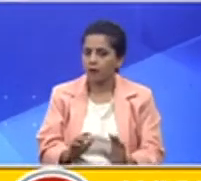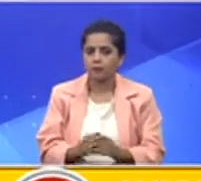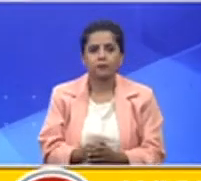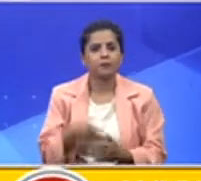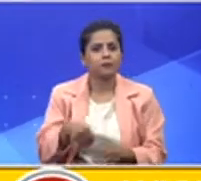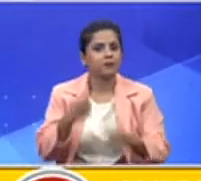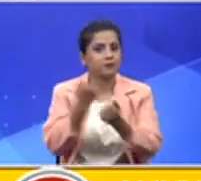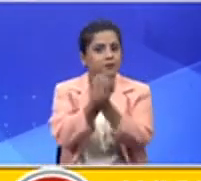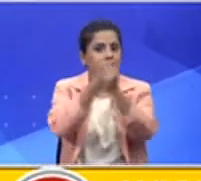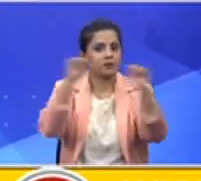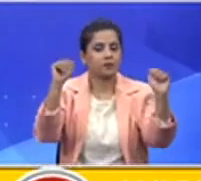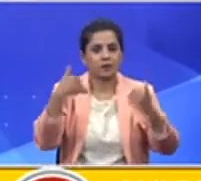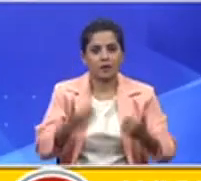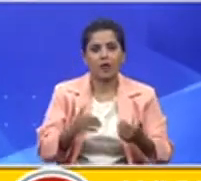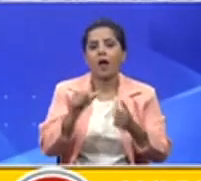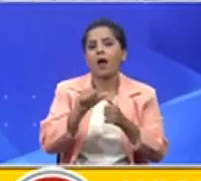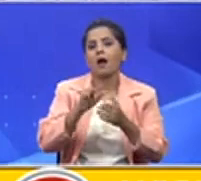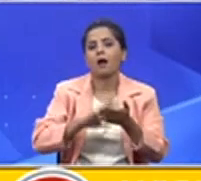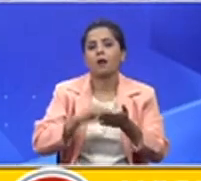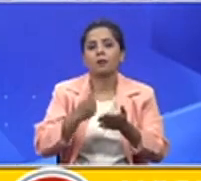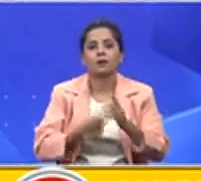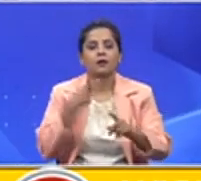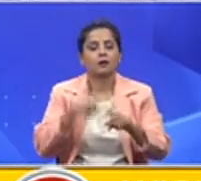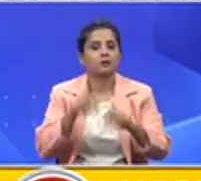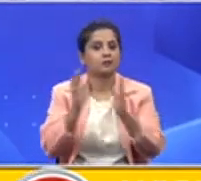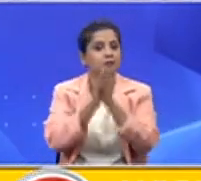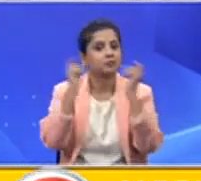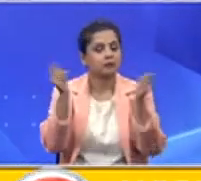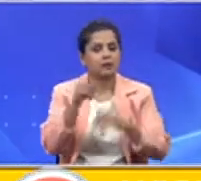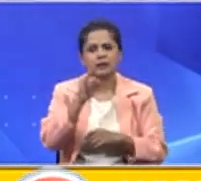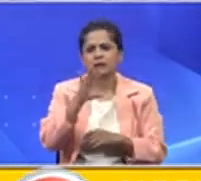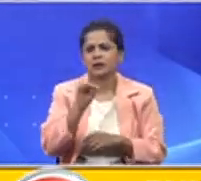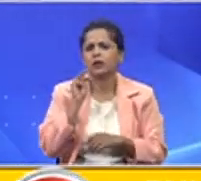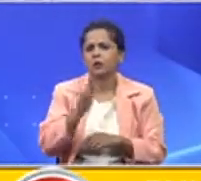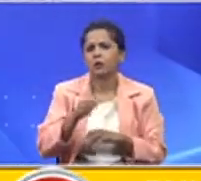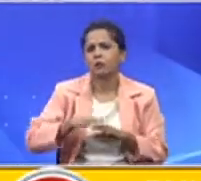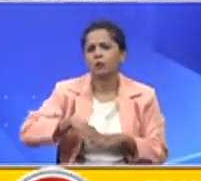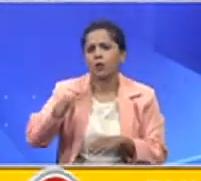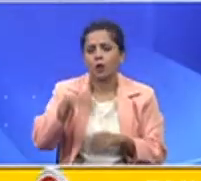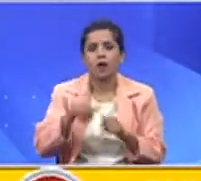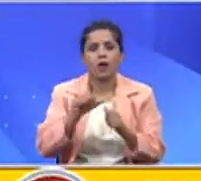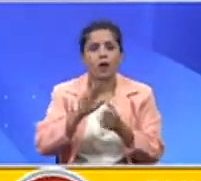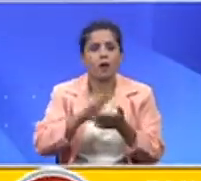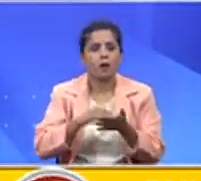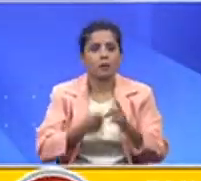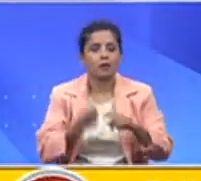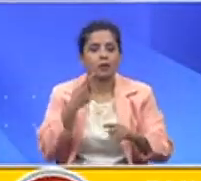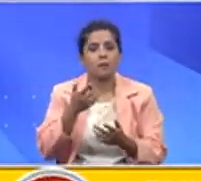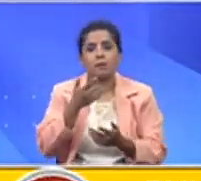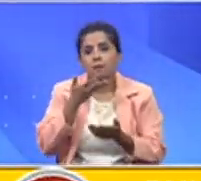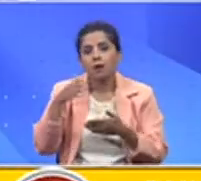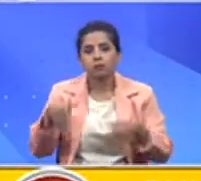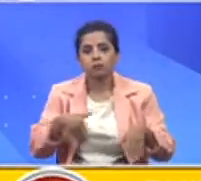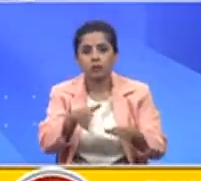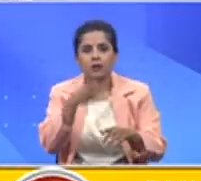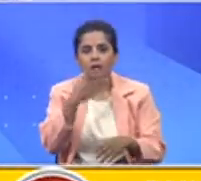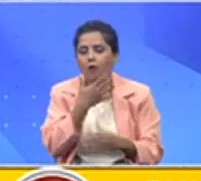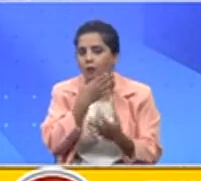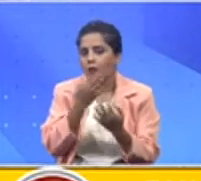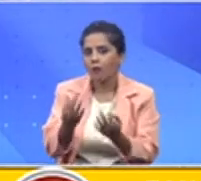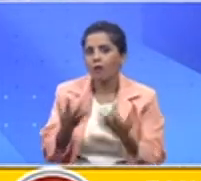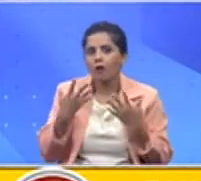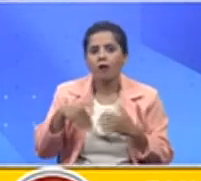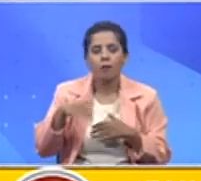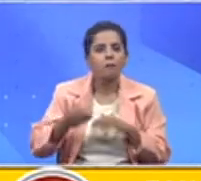आजादी के अमरुत महोसव के दुरवान बने साट जार से जादा अमरुत सरववरों में भी रोनक बढ़ गई है